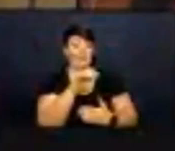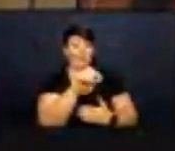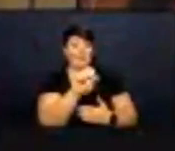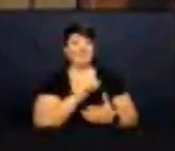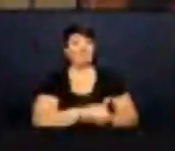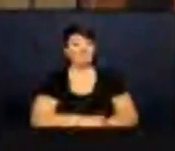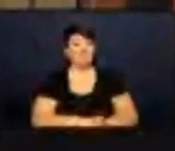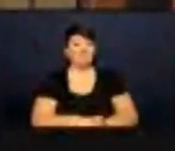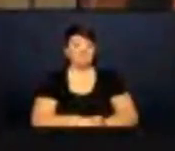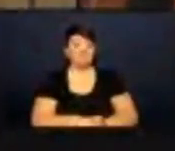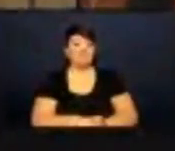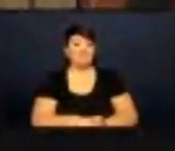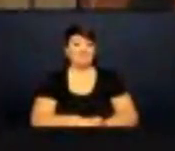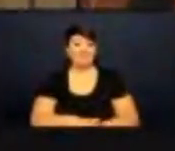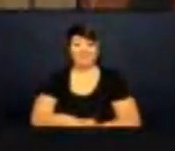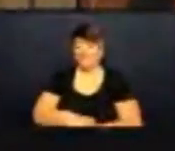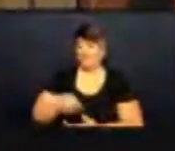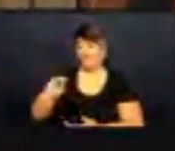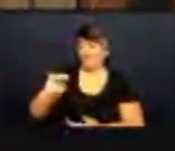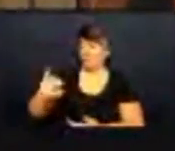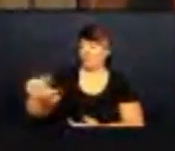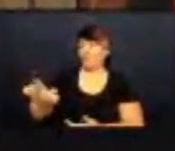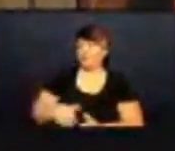Lakini kwa sasa asante sana Chris.